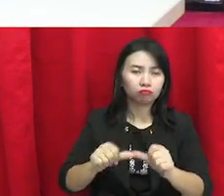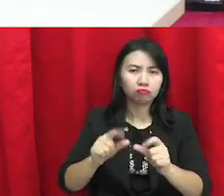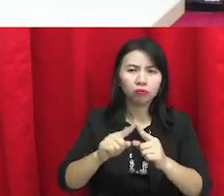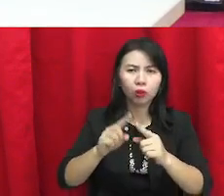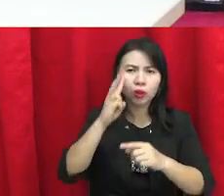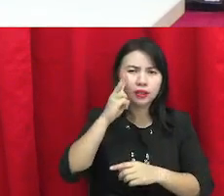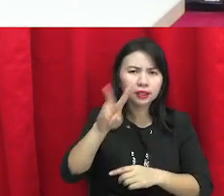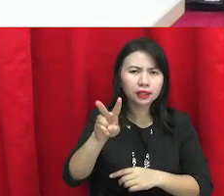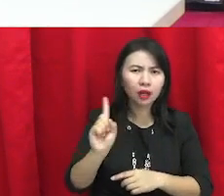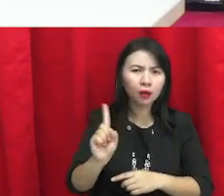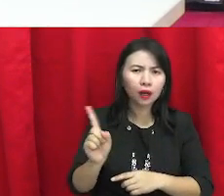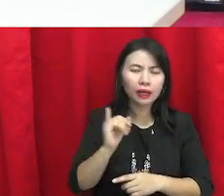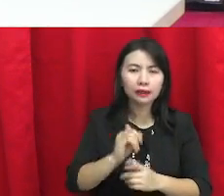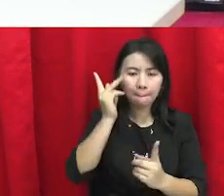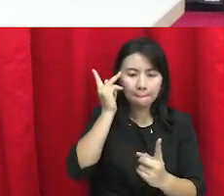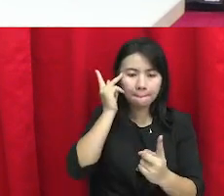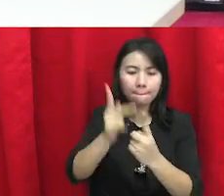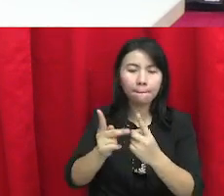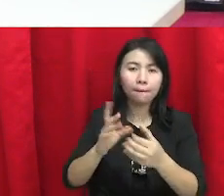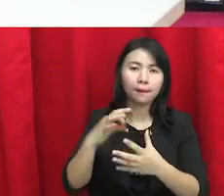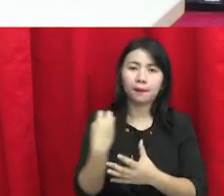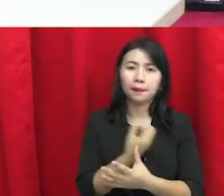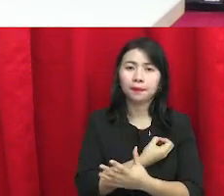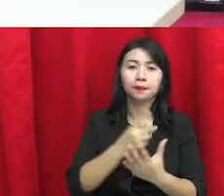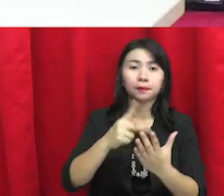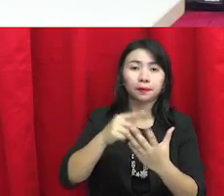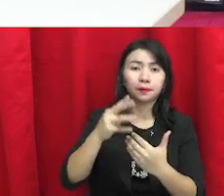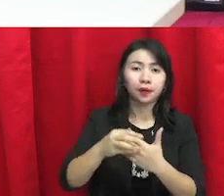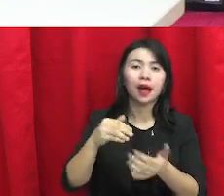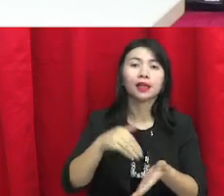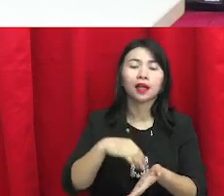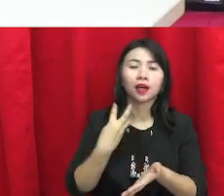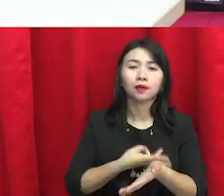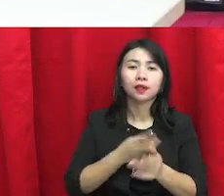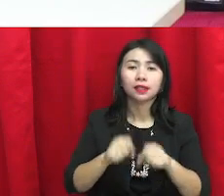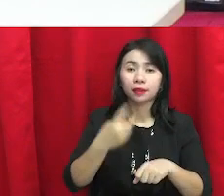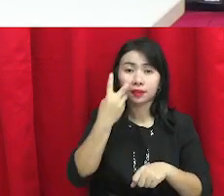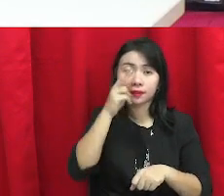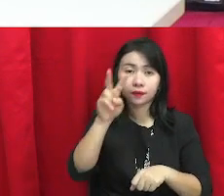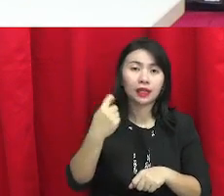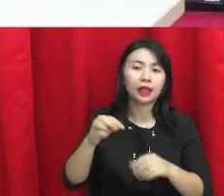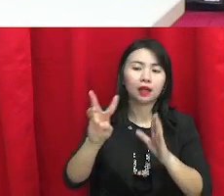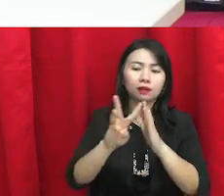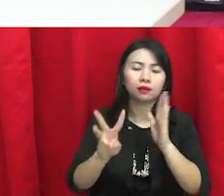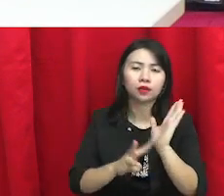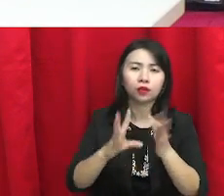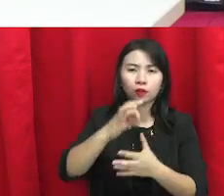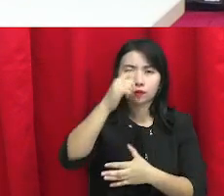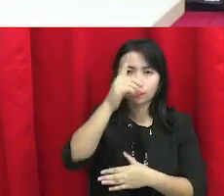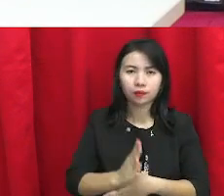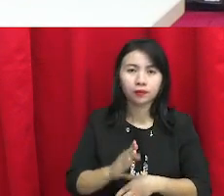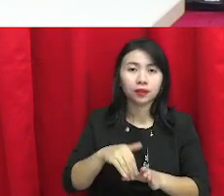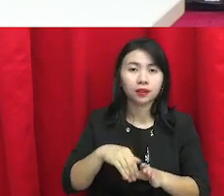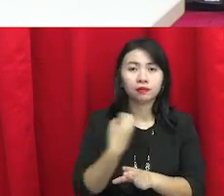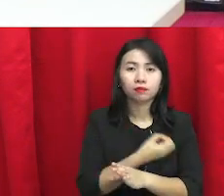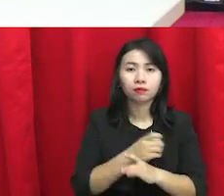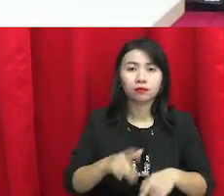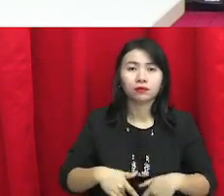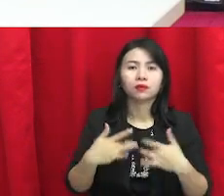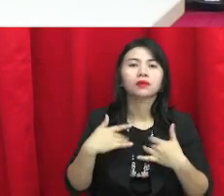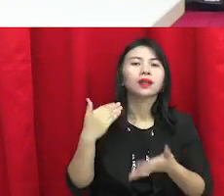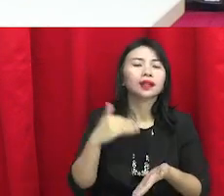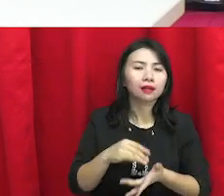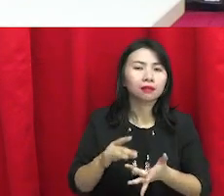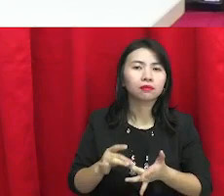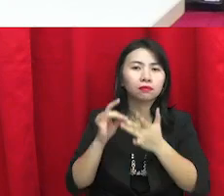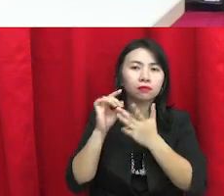ating episode. Muna ito ay makita po natin ang kalooban ng Diyos sa buhay po natin. Lalo-lalo na sa inyo, young people, it should be not